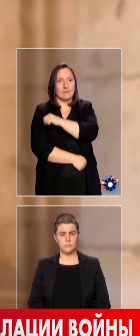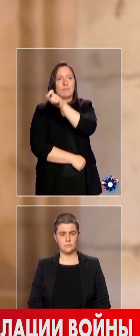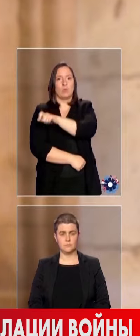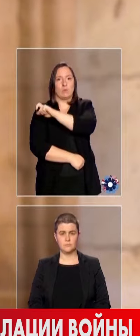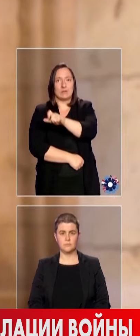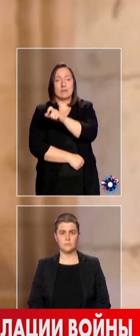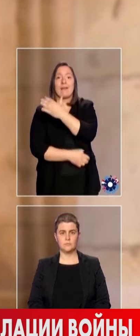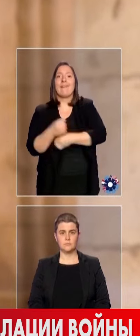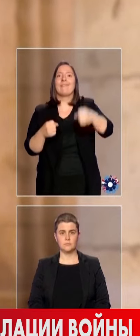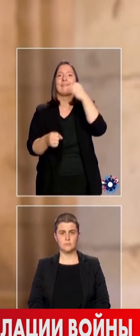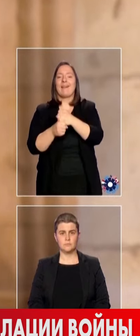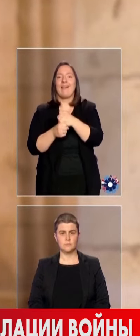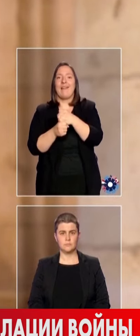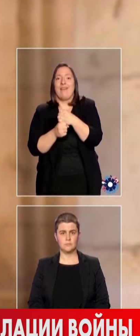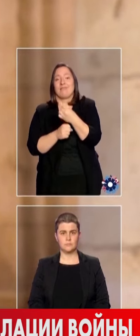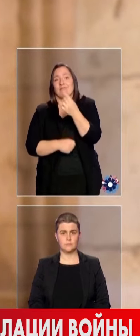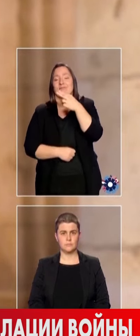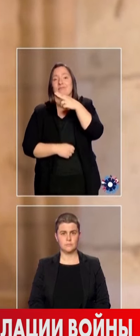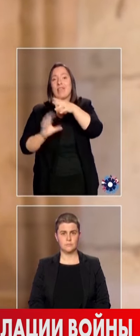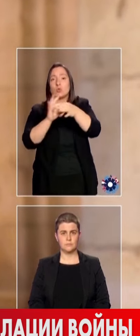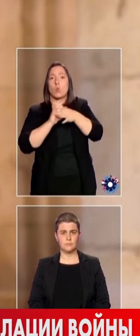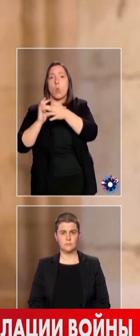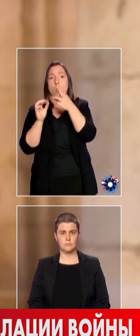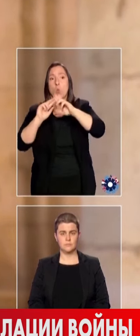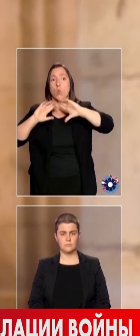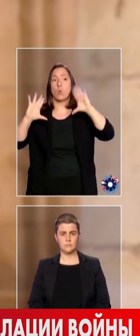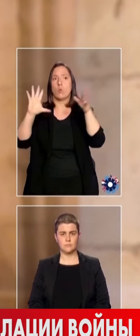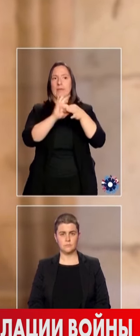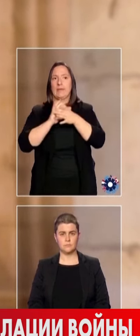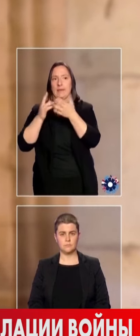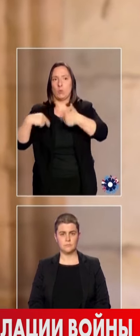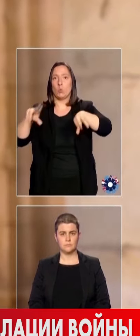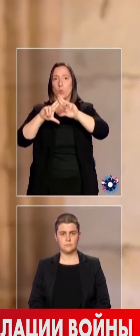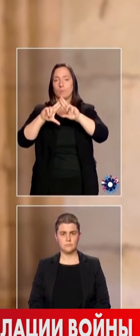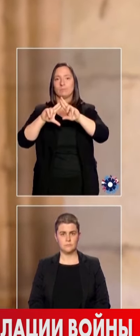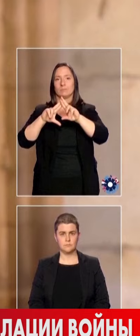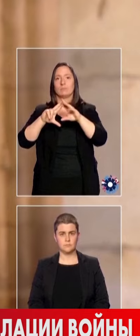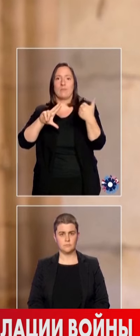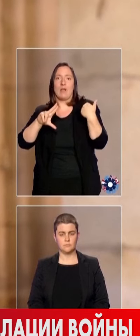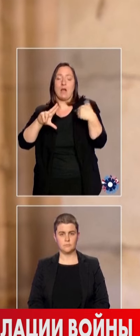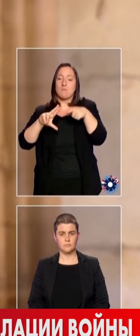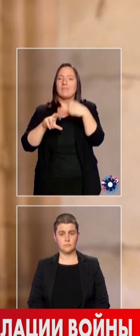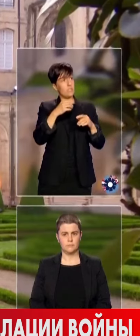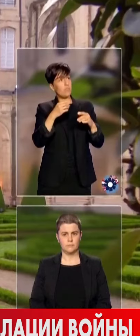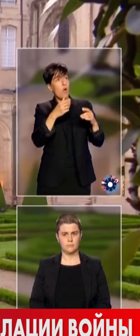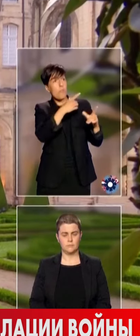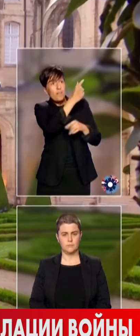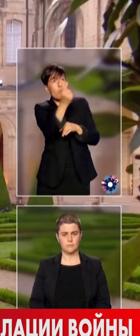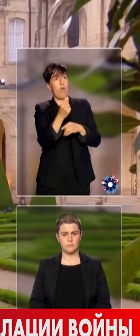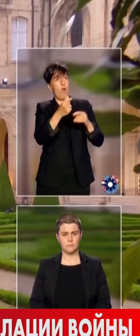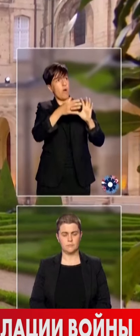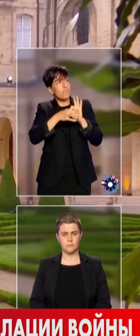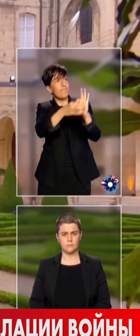призываем», — добавил Макрон. Также Макрон призвал французов активно голосовать на предстоящих 9 июня выборах в Европарламент и